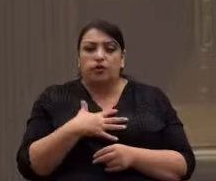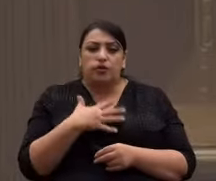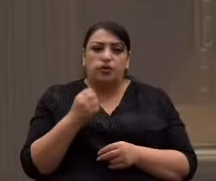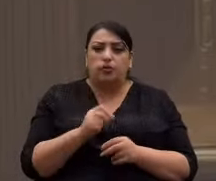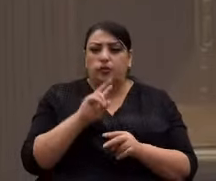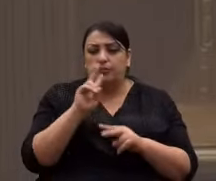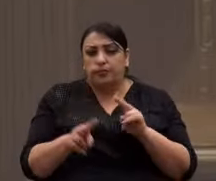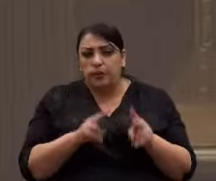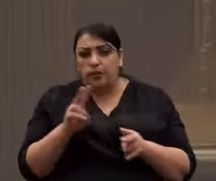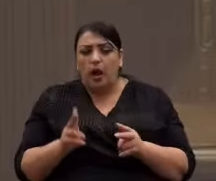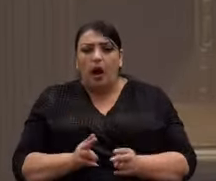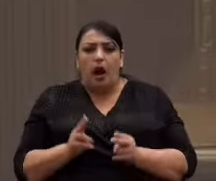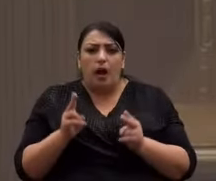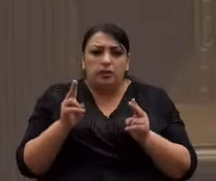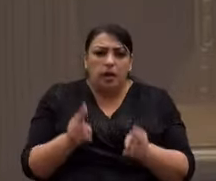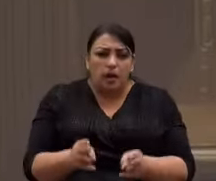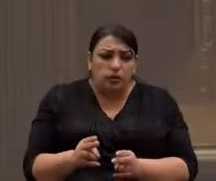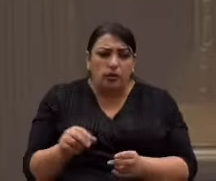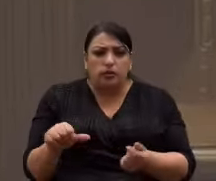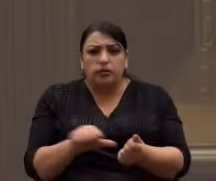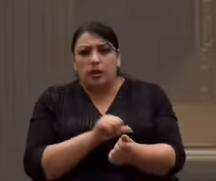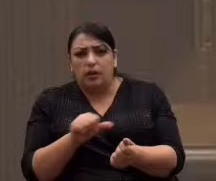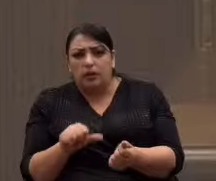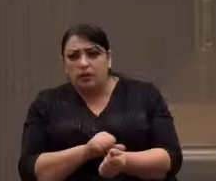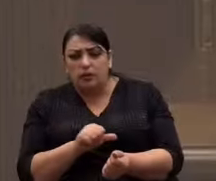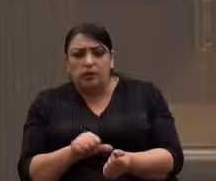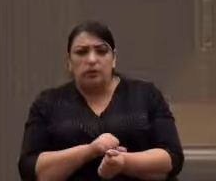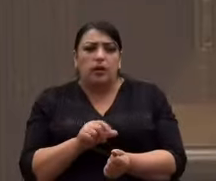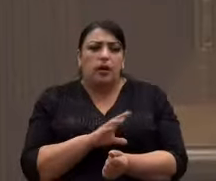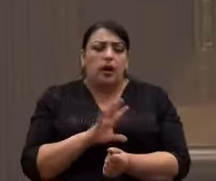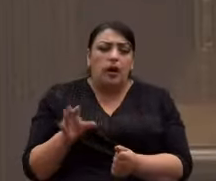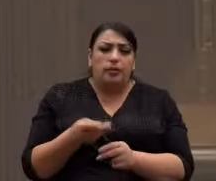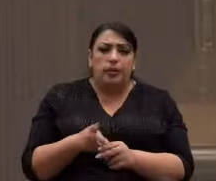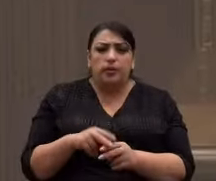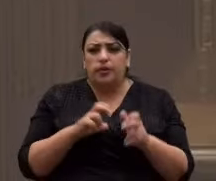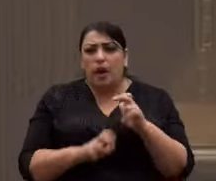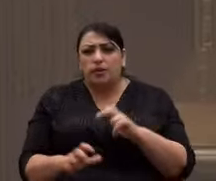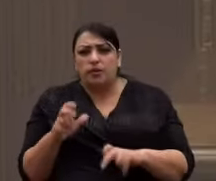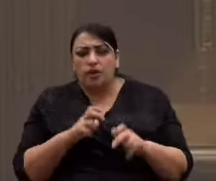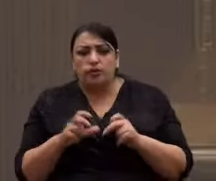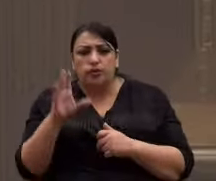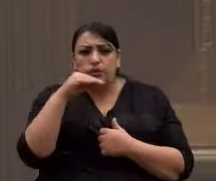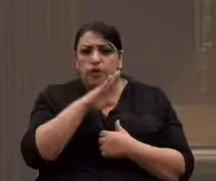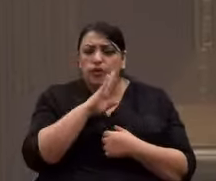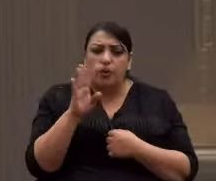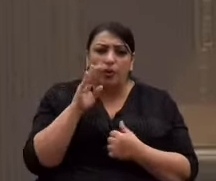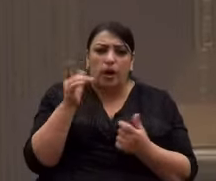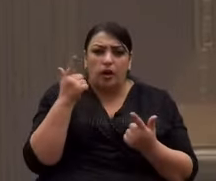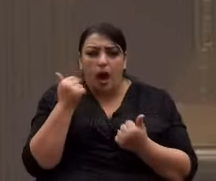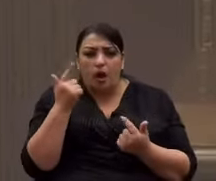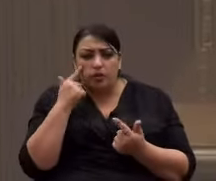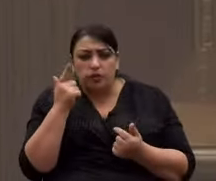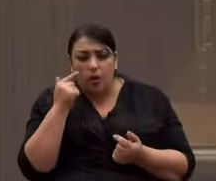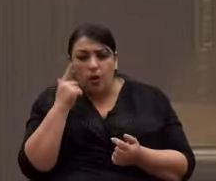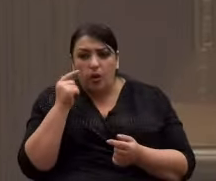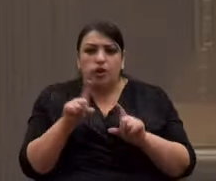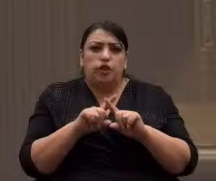ա հանցագործությունից, թմրամիջոցից, հիմա ամեն քայլափոխի դասատուից մինչև ծնող լացում են, թմրանյութը